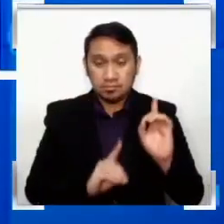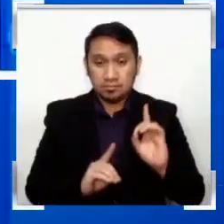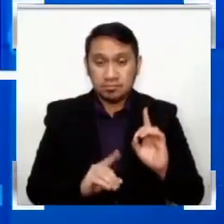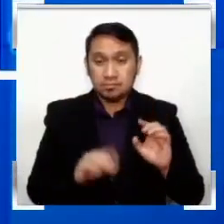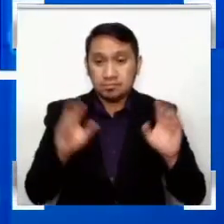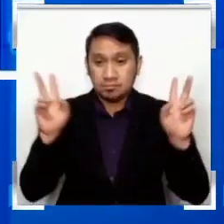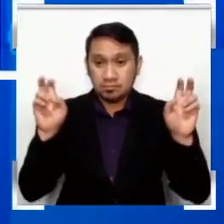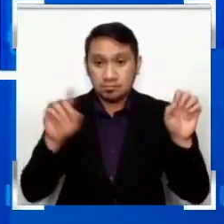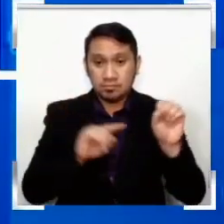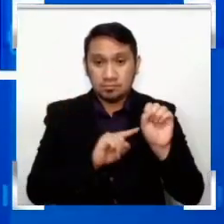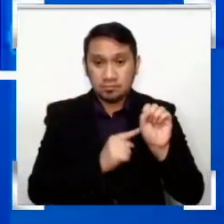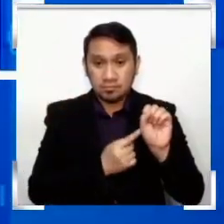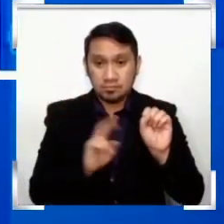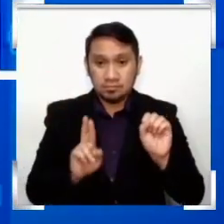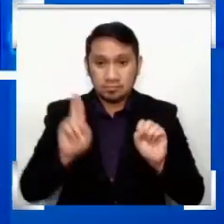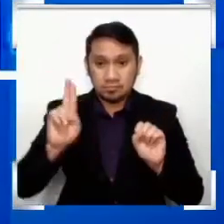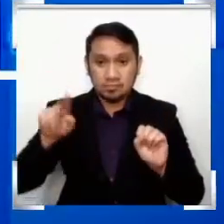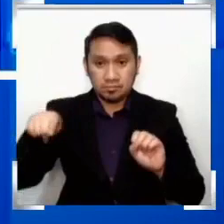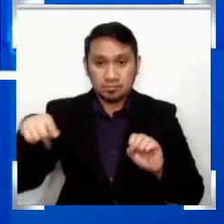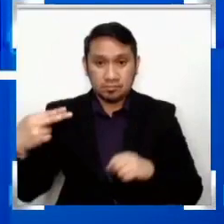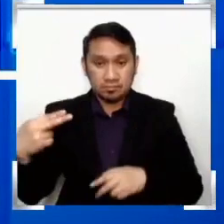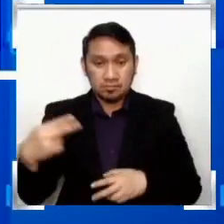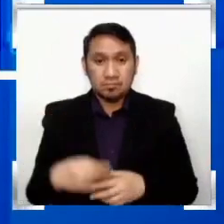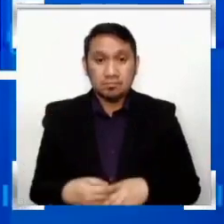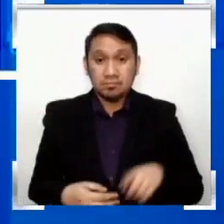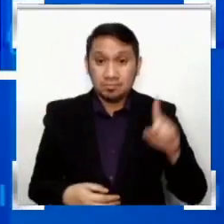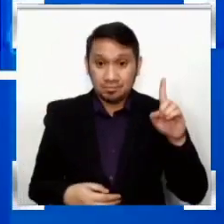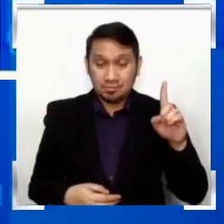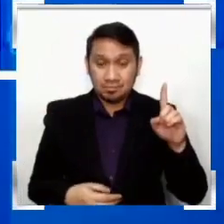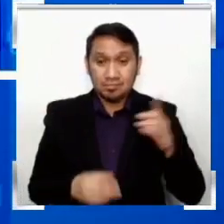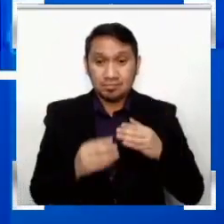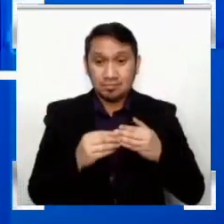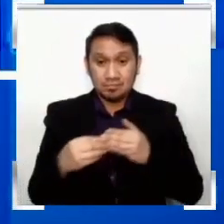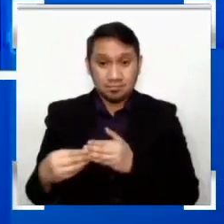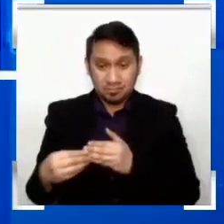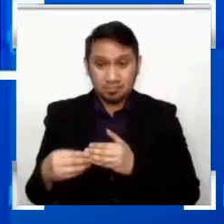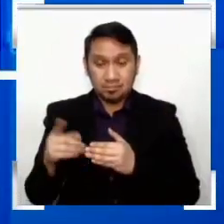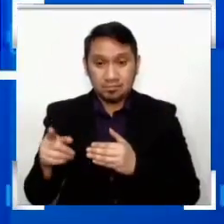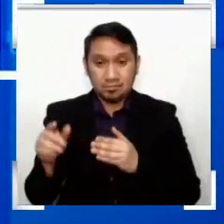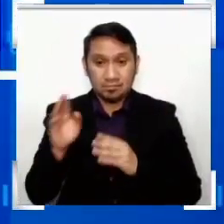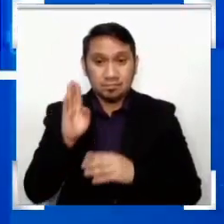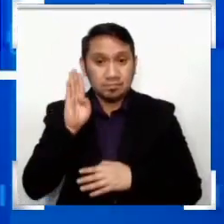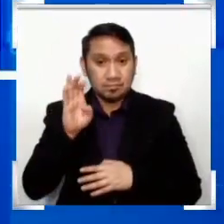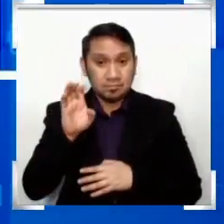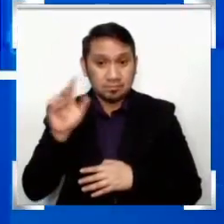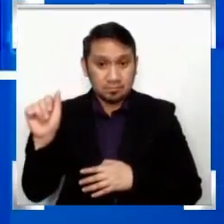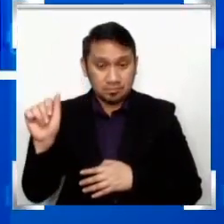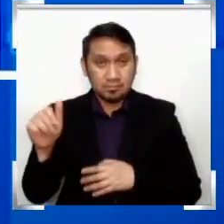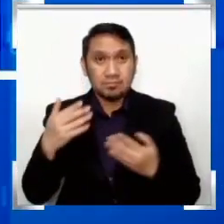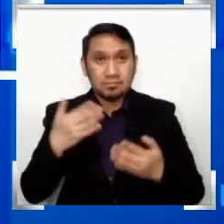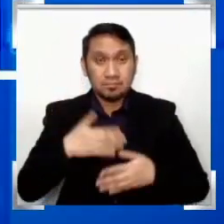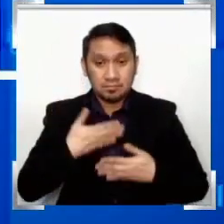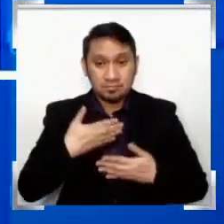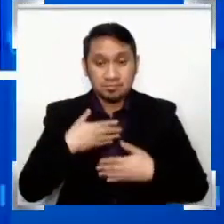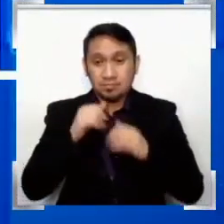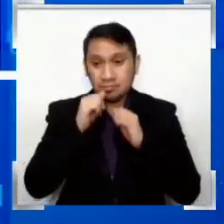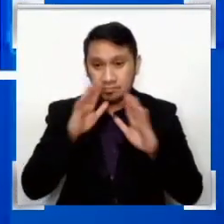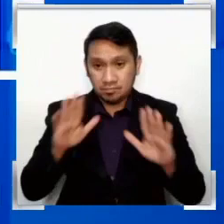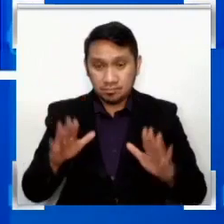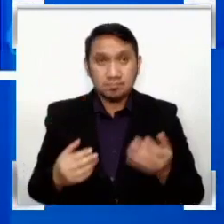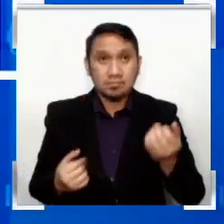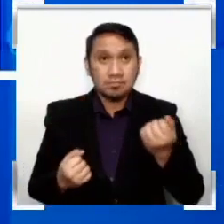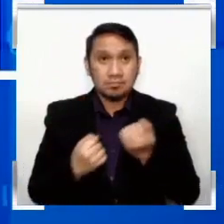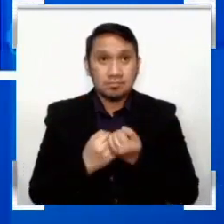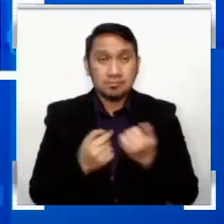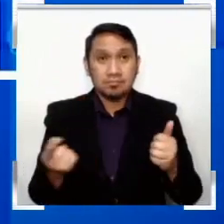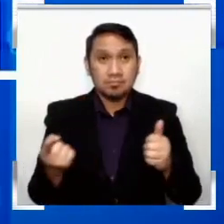PH. Ang lead star na si Bea Alonzo, happy and blessed daw sa natanggap na suporta sa first